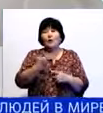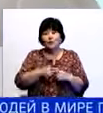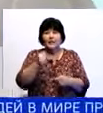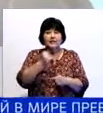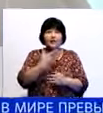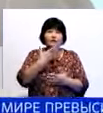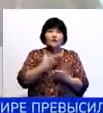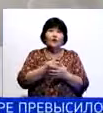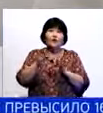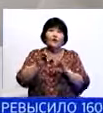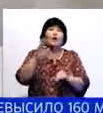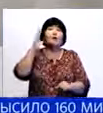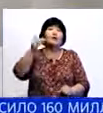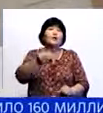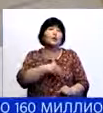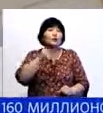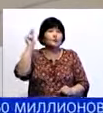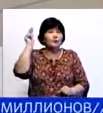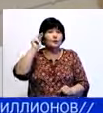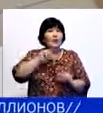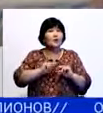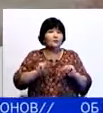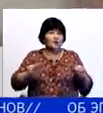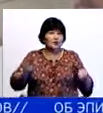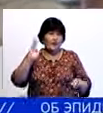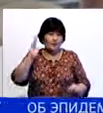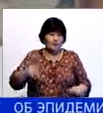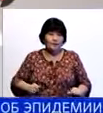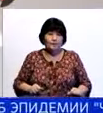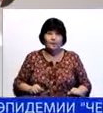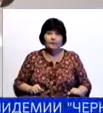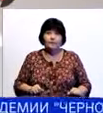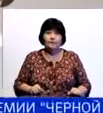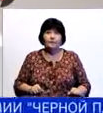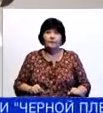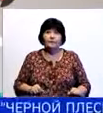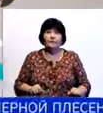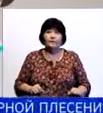сделала свой выбор. В будущем она хочет стать учителем.